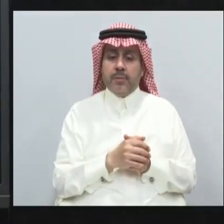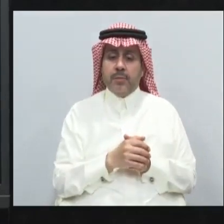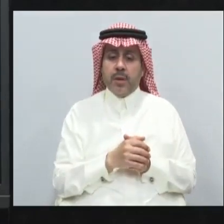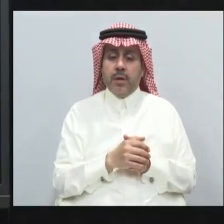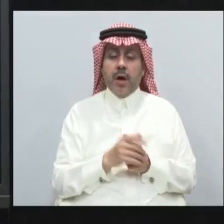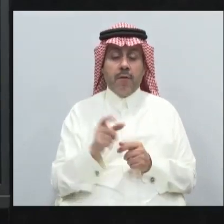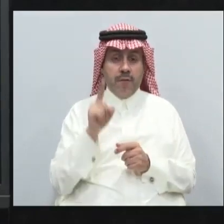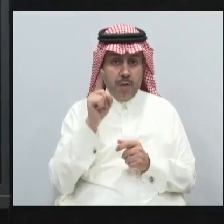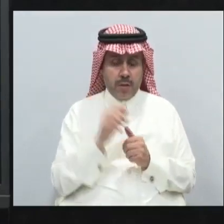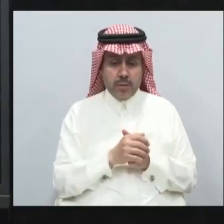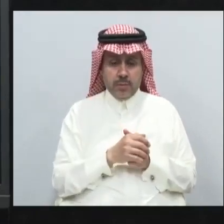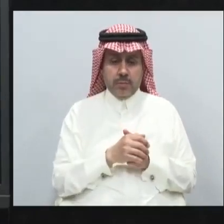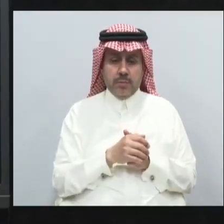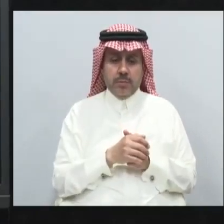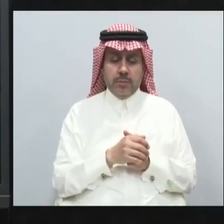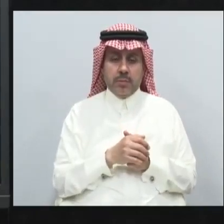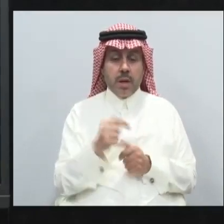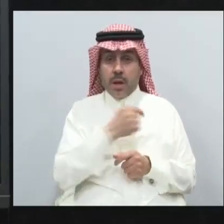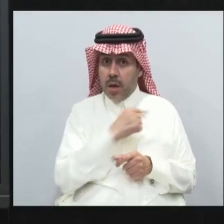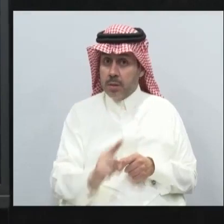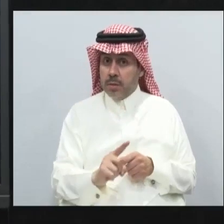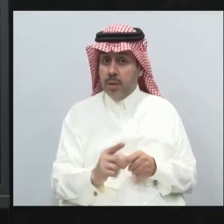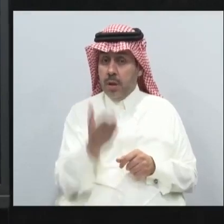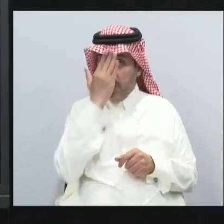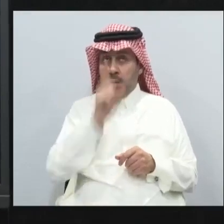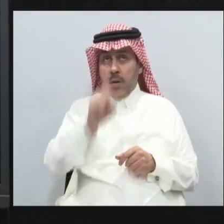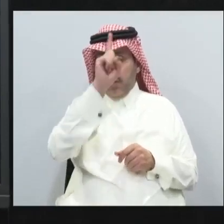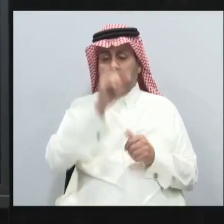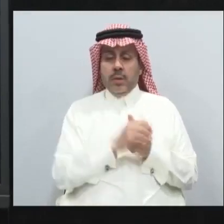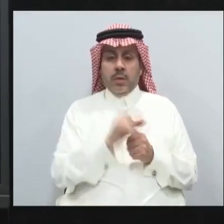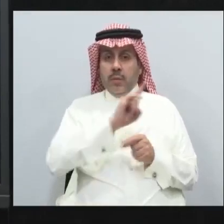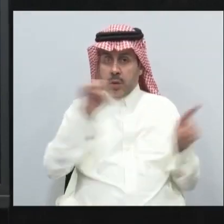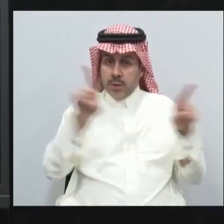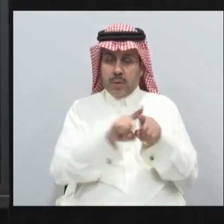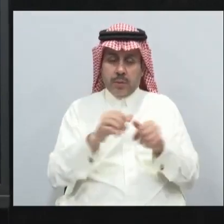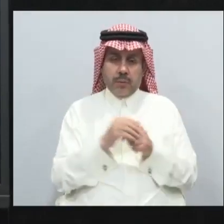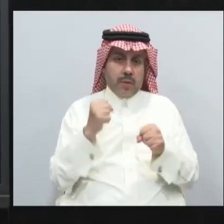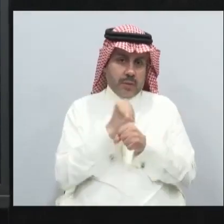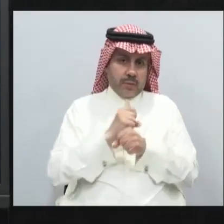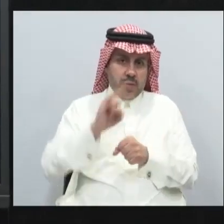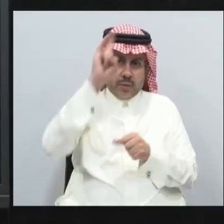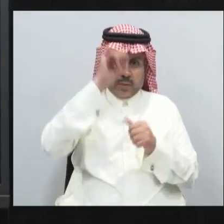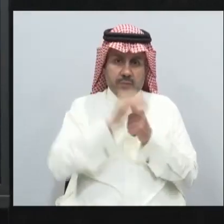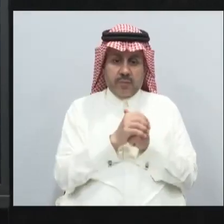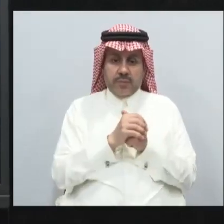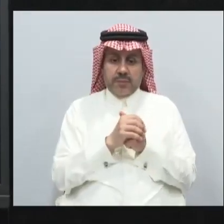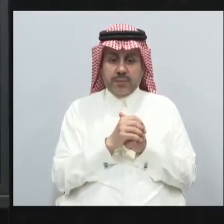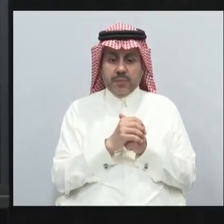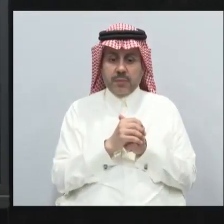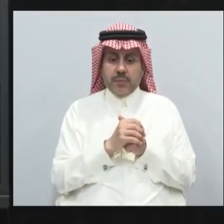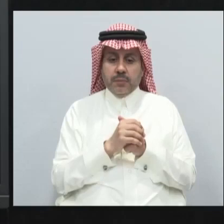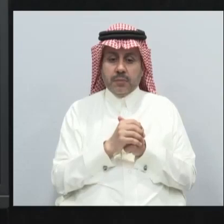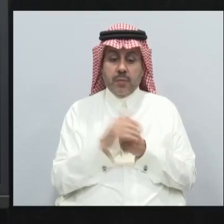فاحذر يا فطن فتخلص العباده لله جل وعلا وهذا من تحقيق لا اله الا الله سبحانه وتعالى